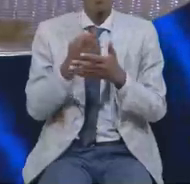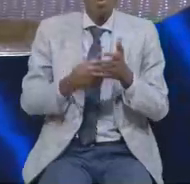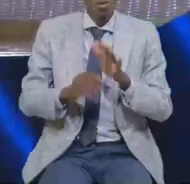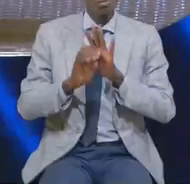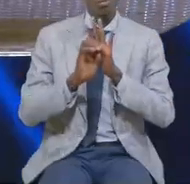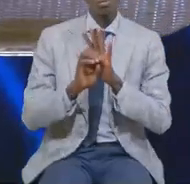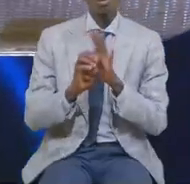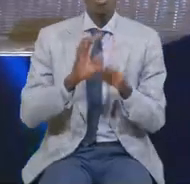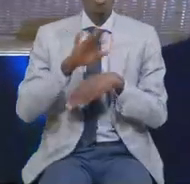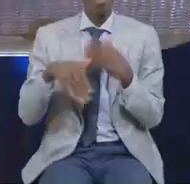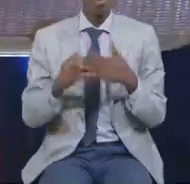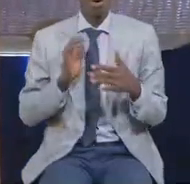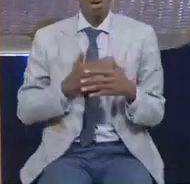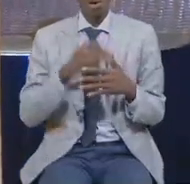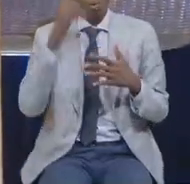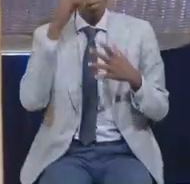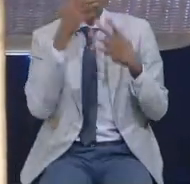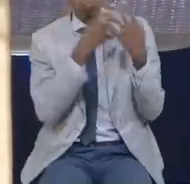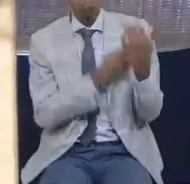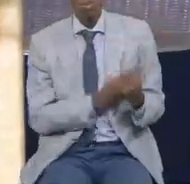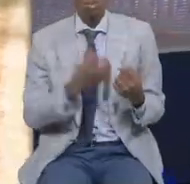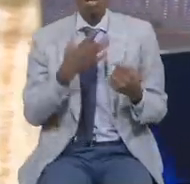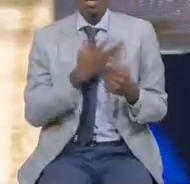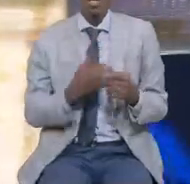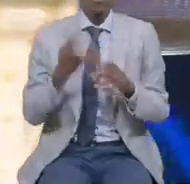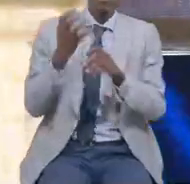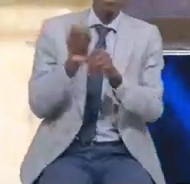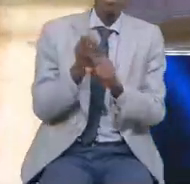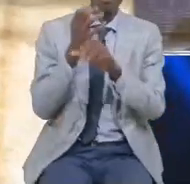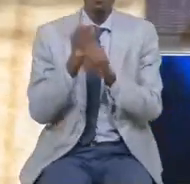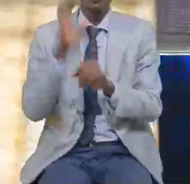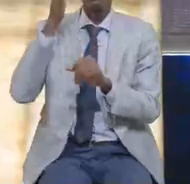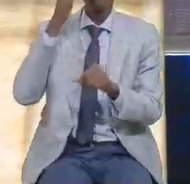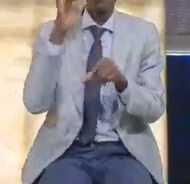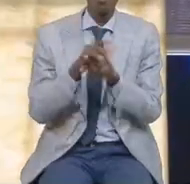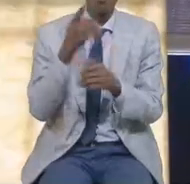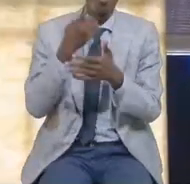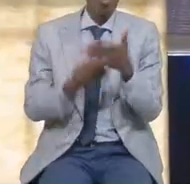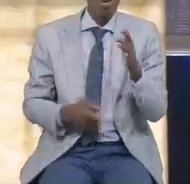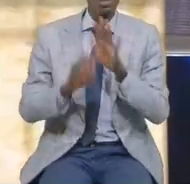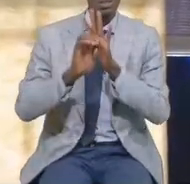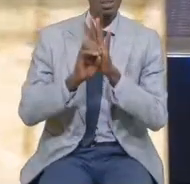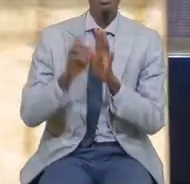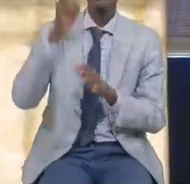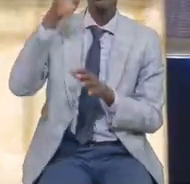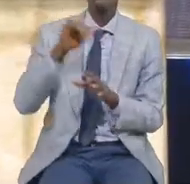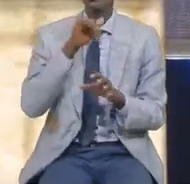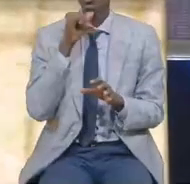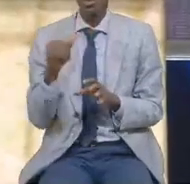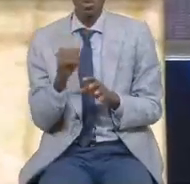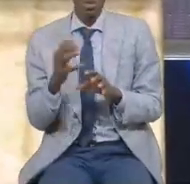confiance et toutes les citations de la promesse de Dieu, et si Dieu n'exauce pas de cette manière, et